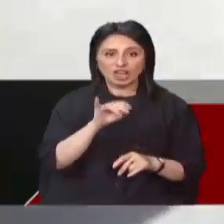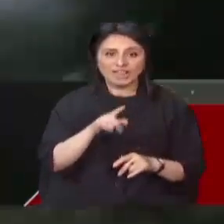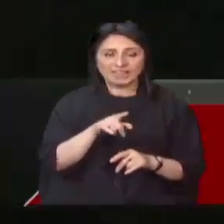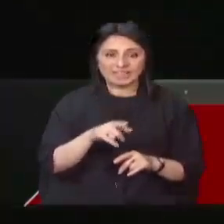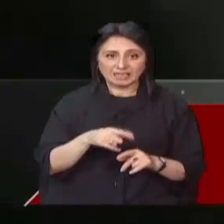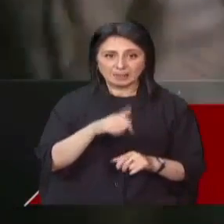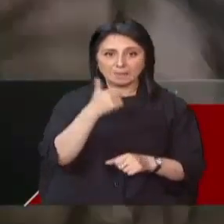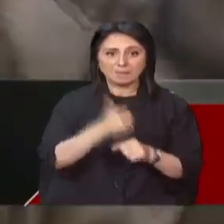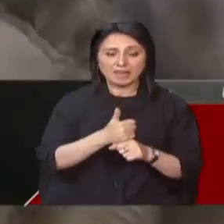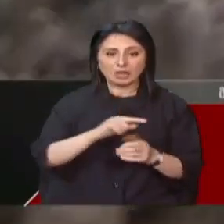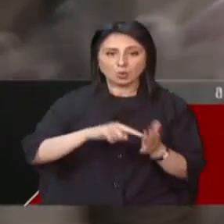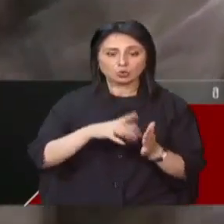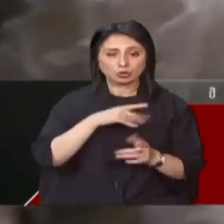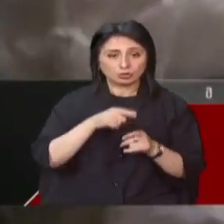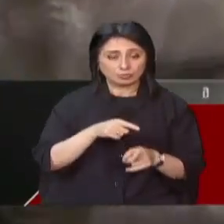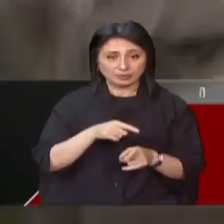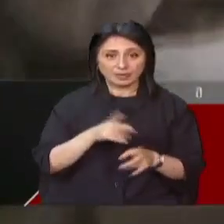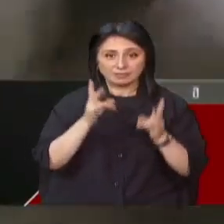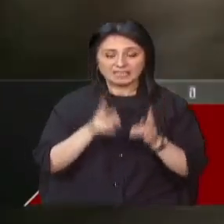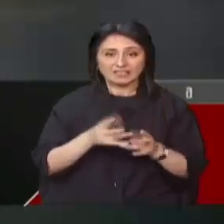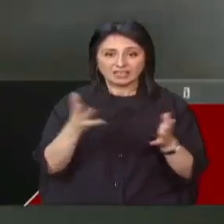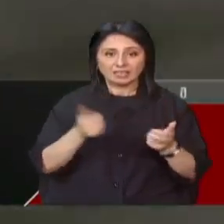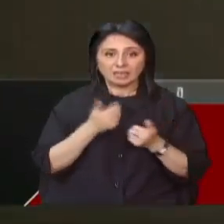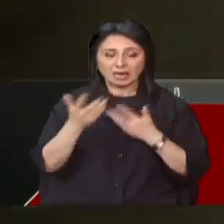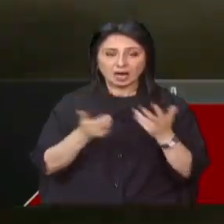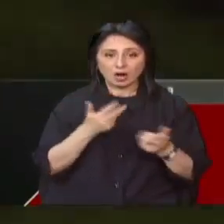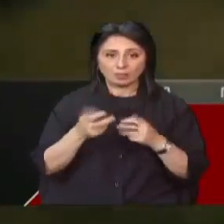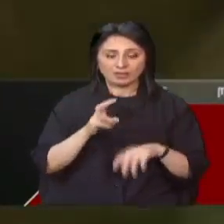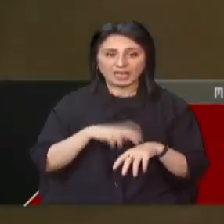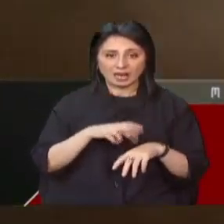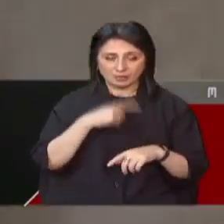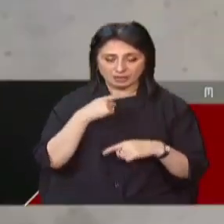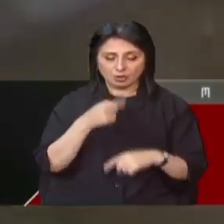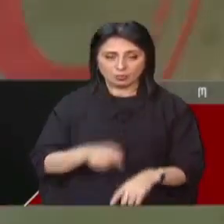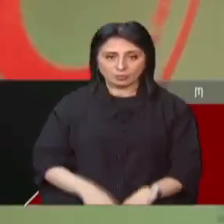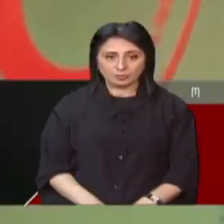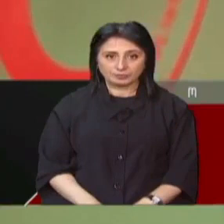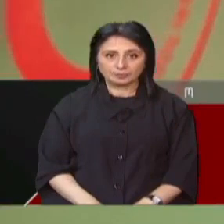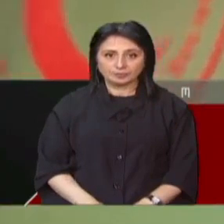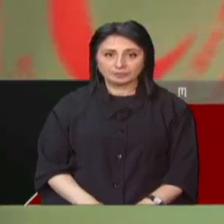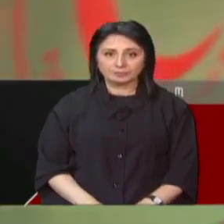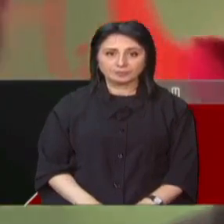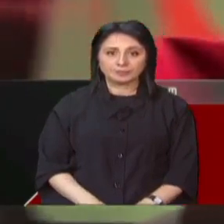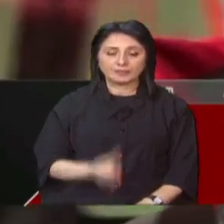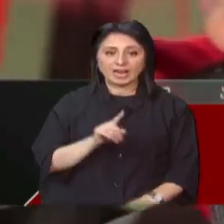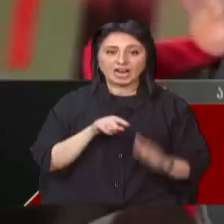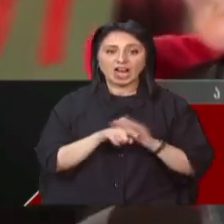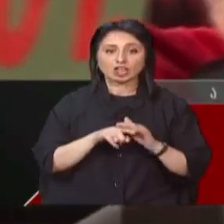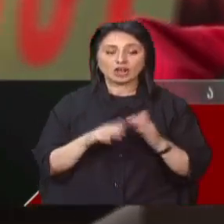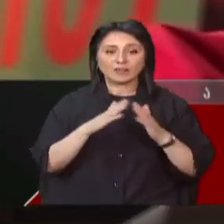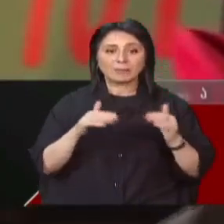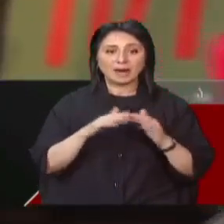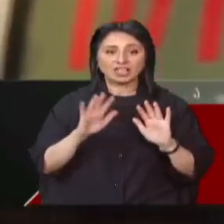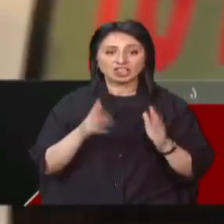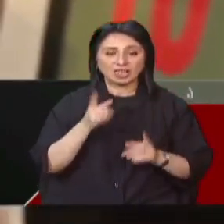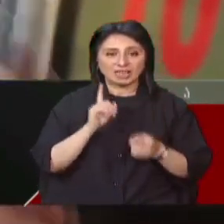brigadebi sametauro punktad iqenebnen. Mskhvrplis did raodenobaze ekimebits saubroben. Israel ლტოლვილთა ბანაკში